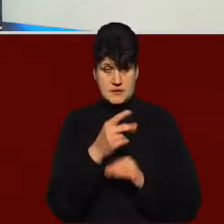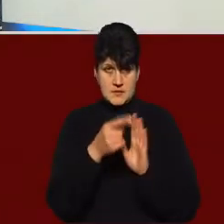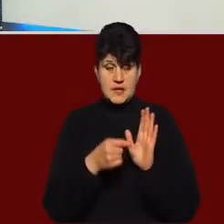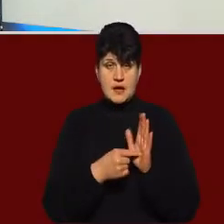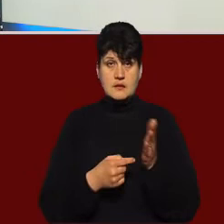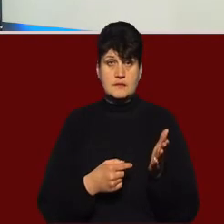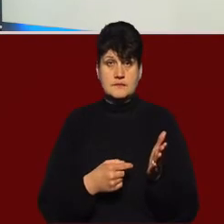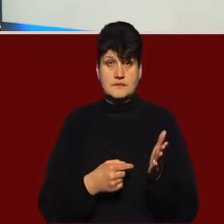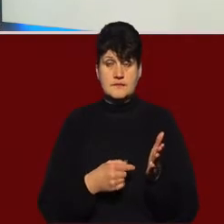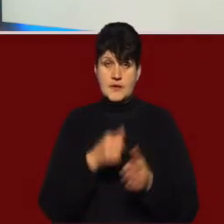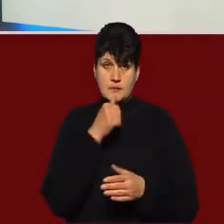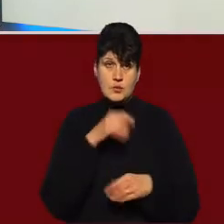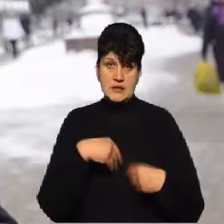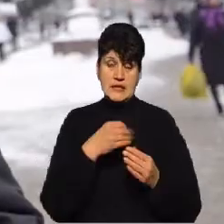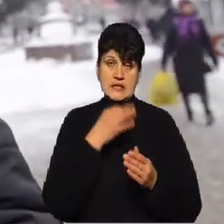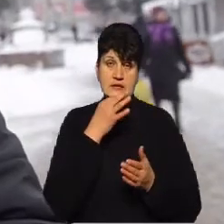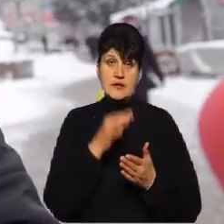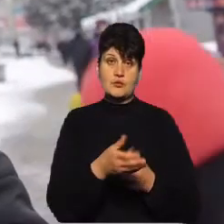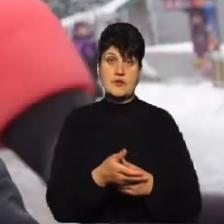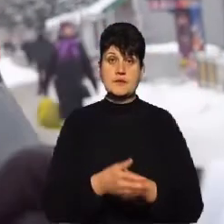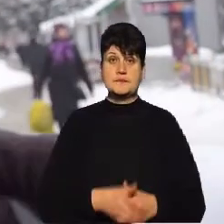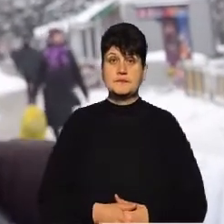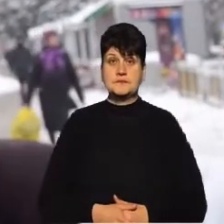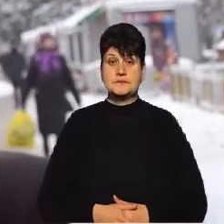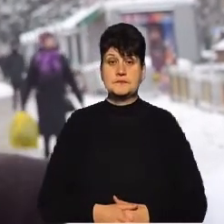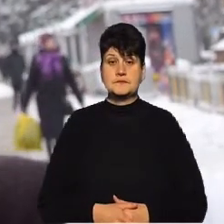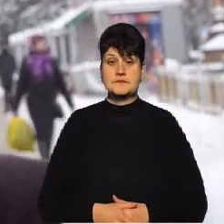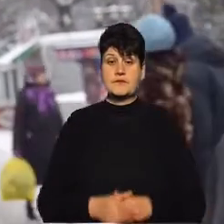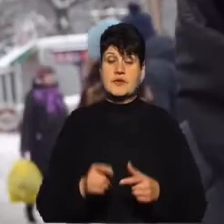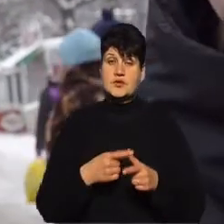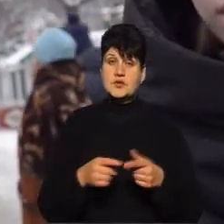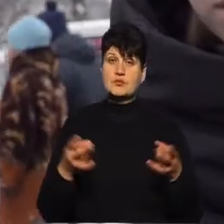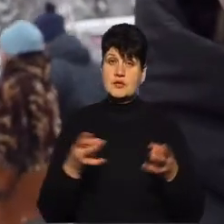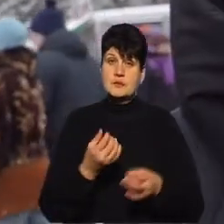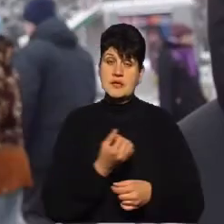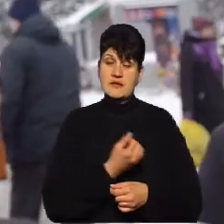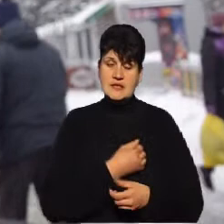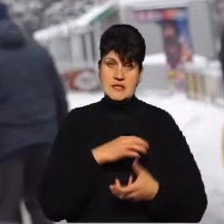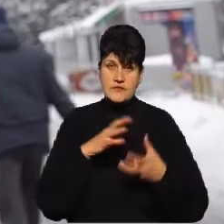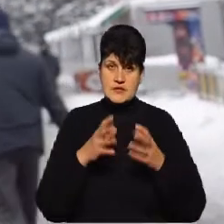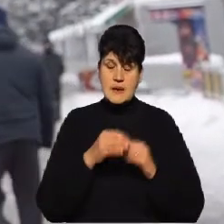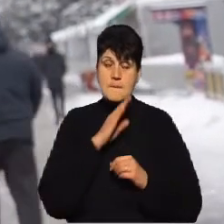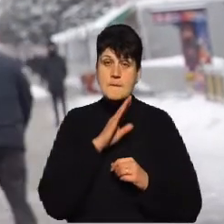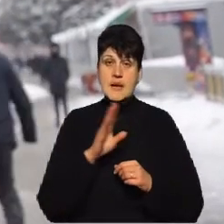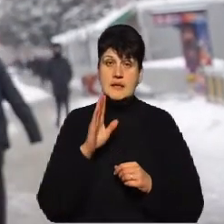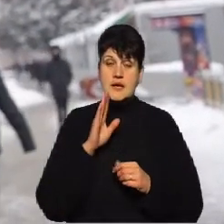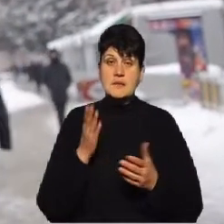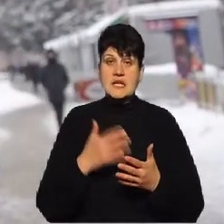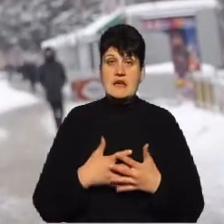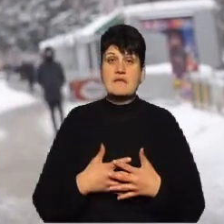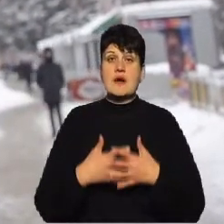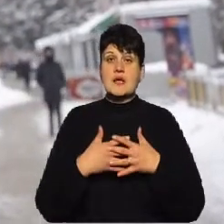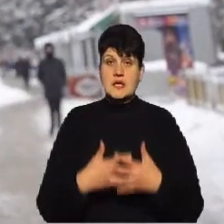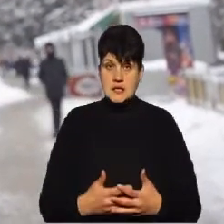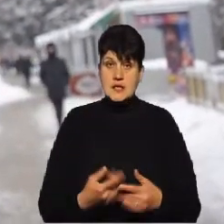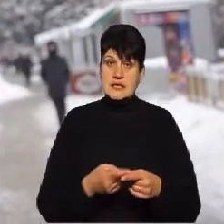спробуємо дати відповідь. Чи потрібна вакцинація взагалі матерям, які вагітні? Це треба дослідити